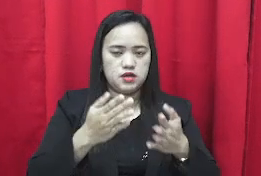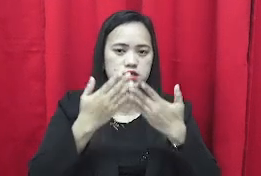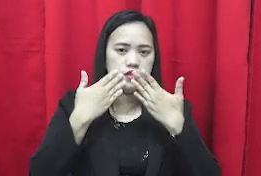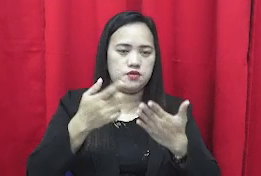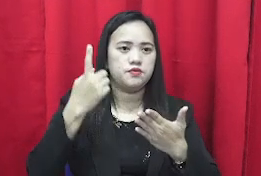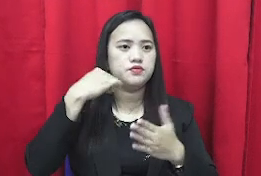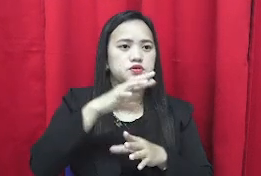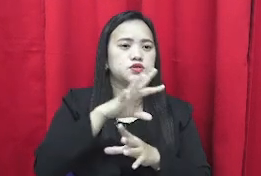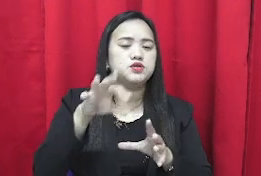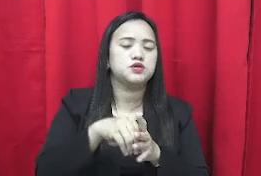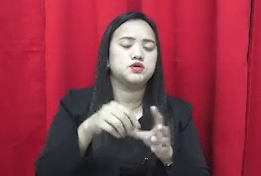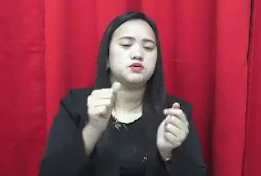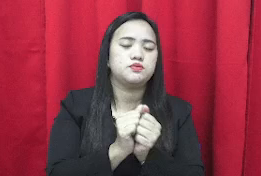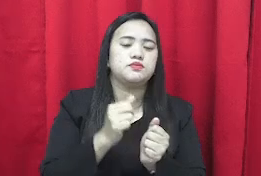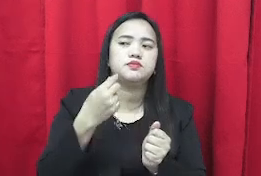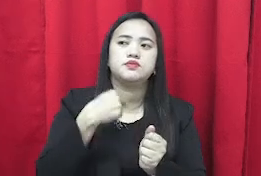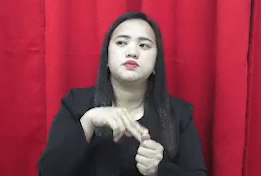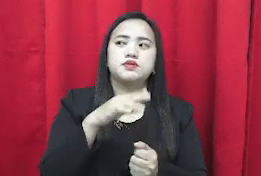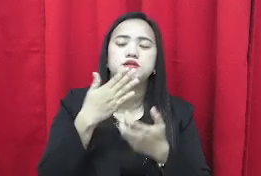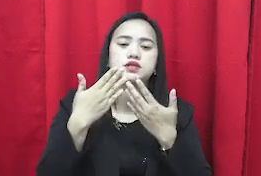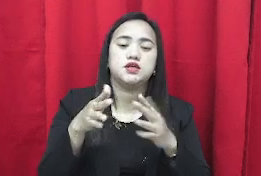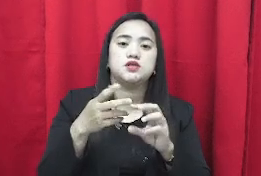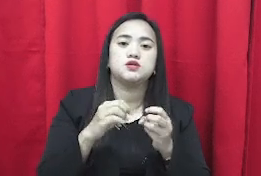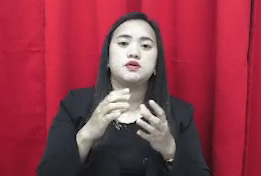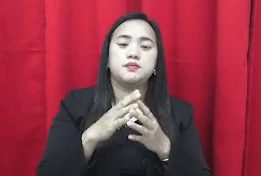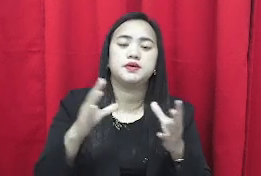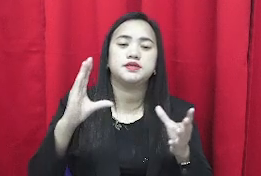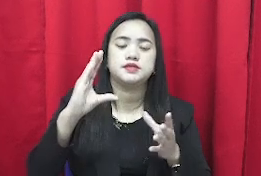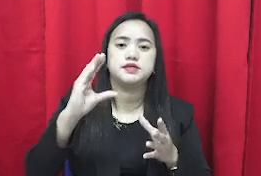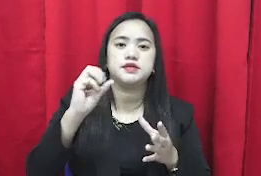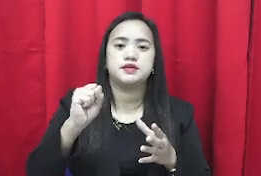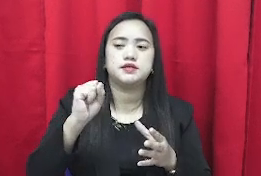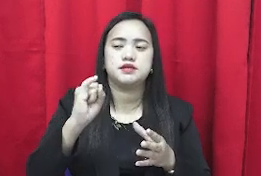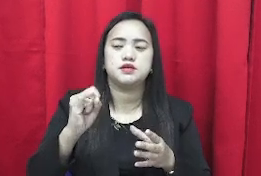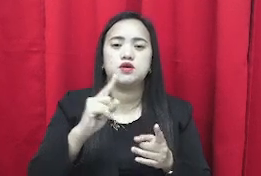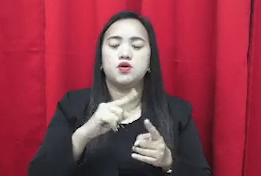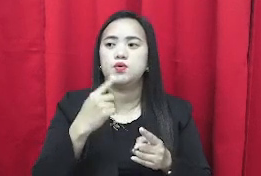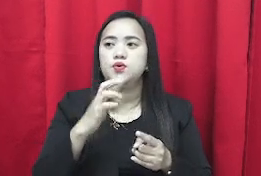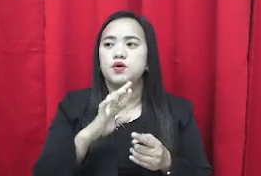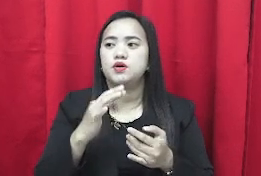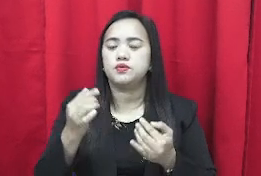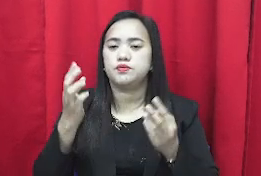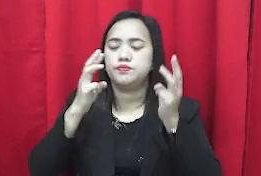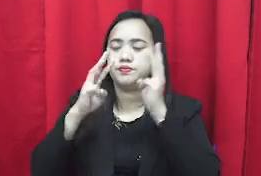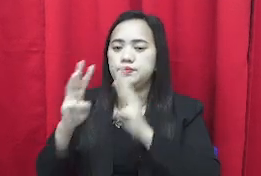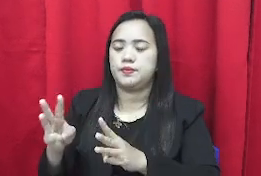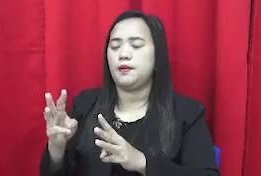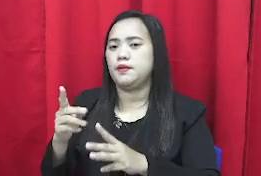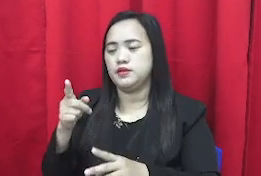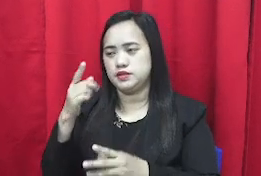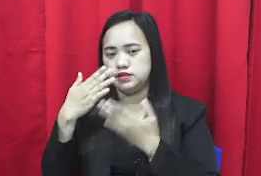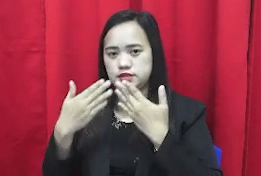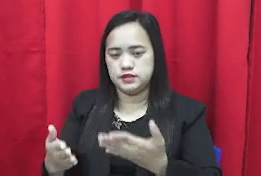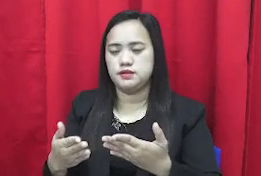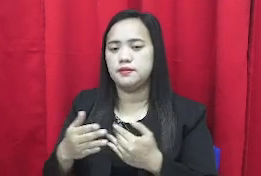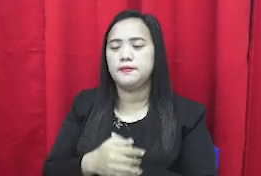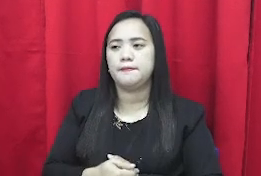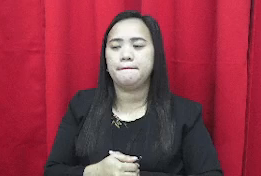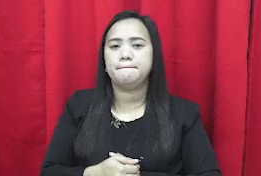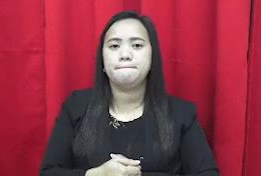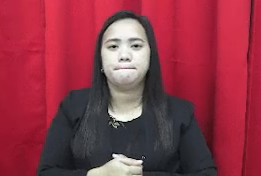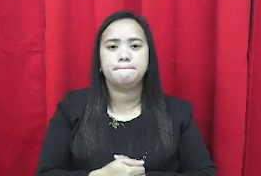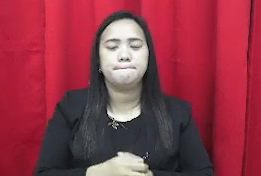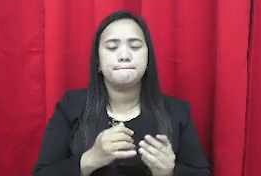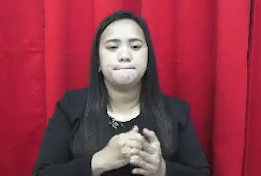tuning in with us and Salamat sa mga Nandidito po sa an CSI family to all those watchers fathers Thank you for being with us at this